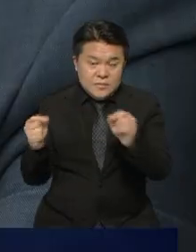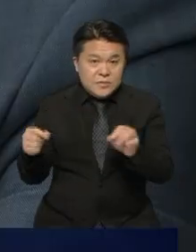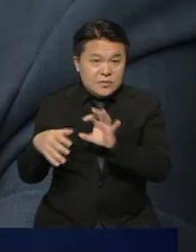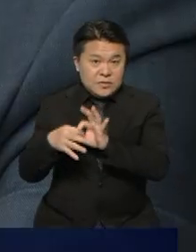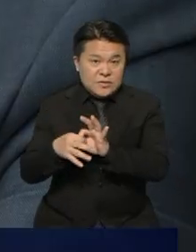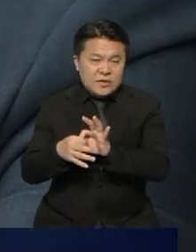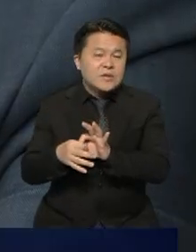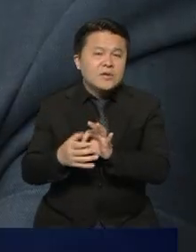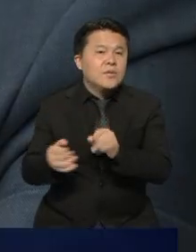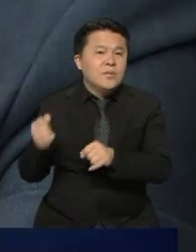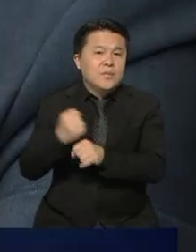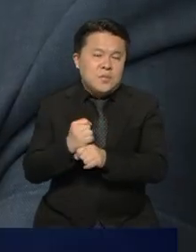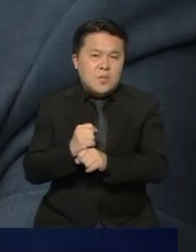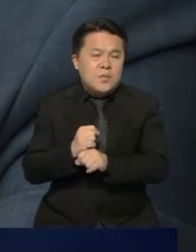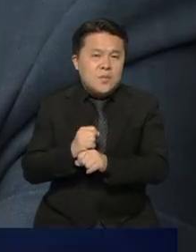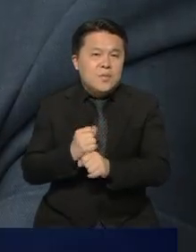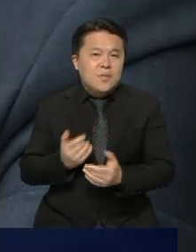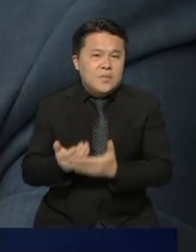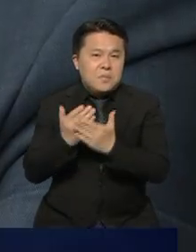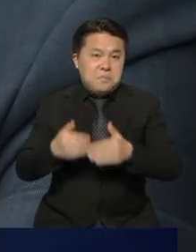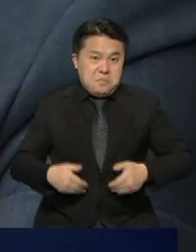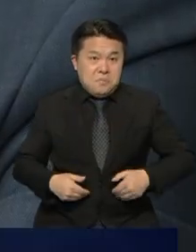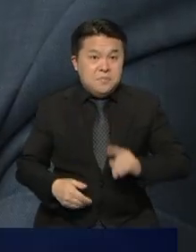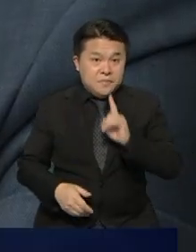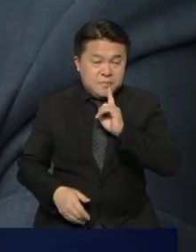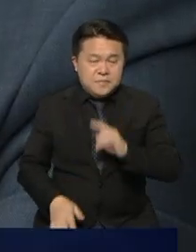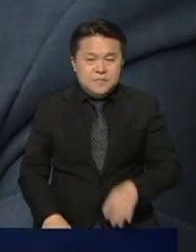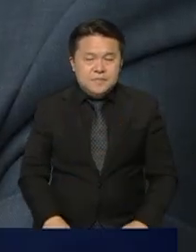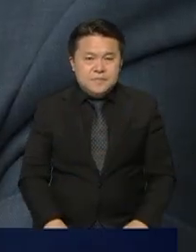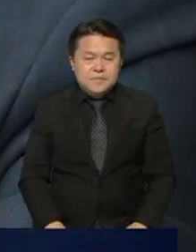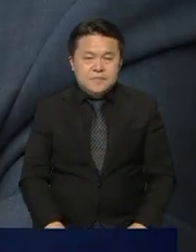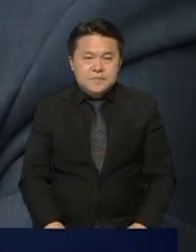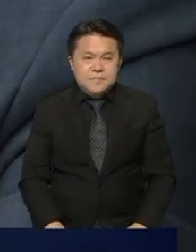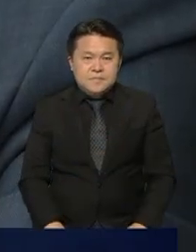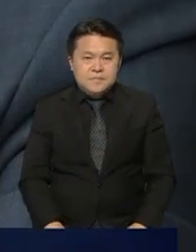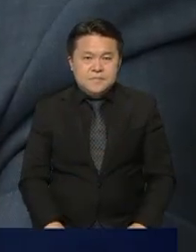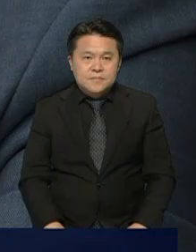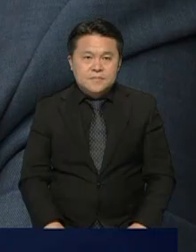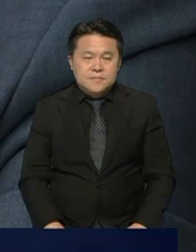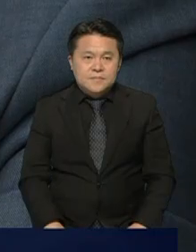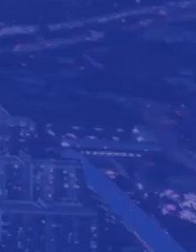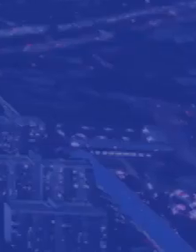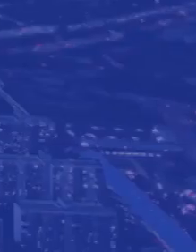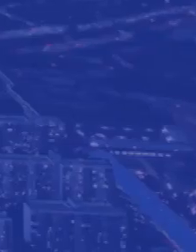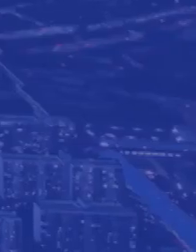일본과의 관계를 회복하고 개선하는 게 필요하다고 말했습니다. SBS 정연입니다.